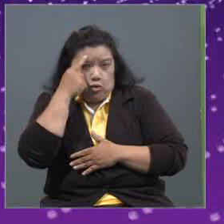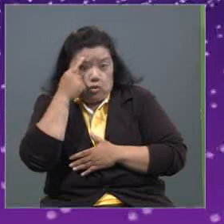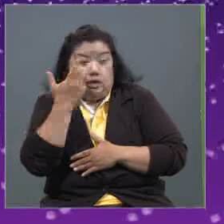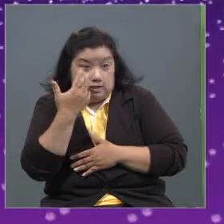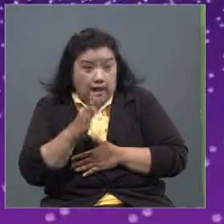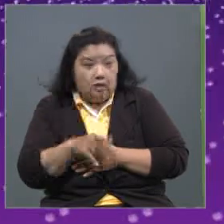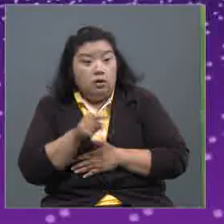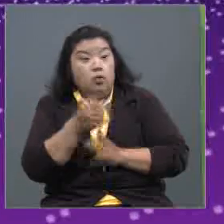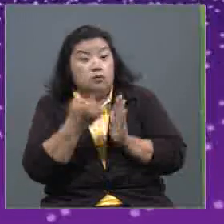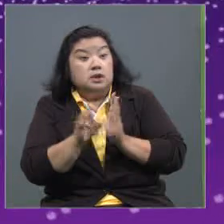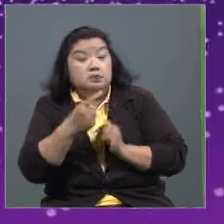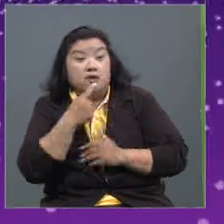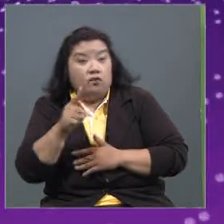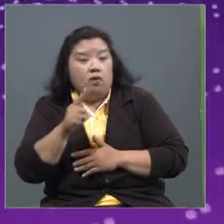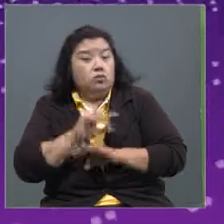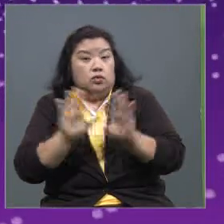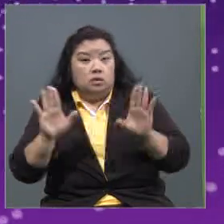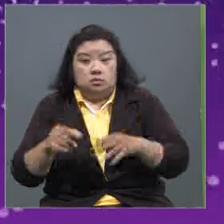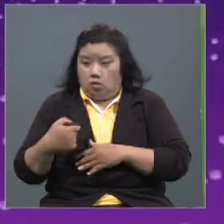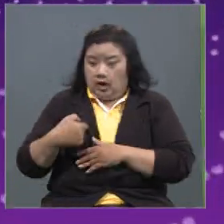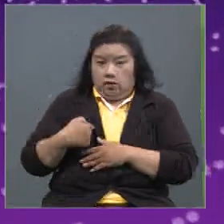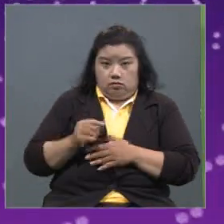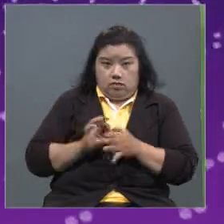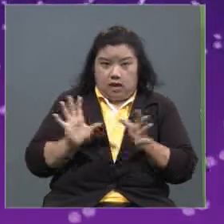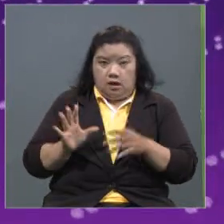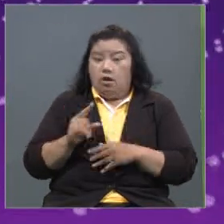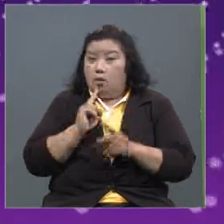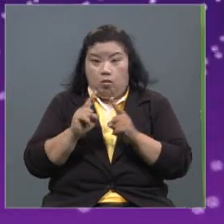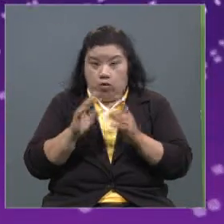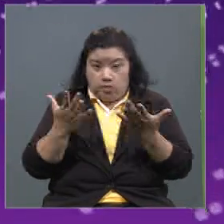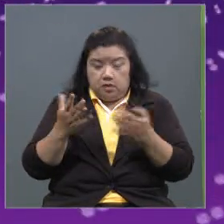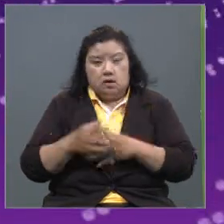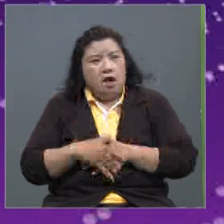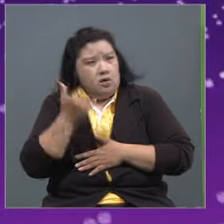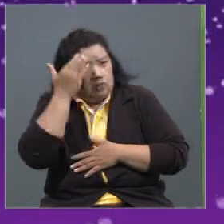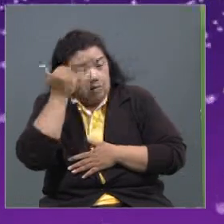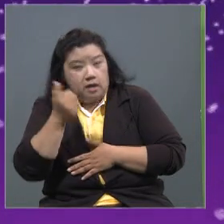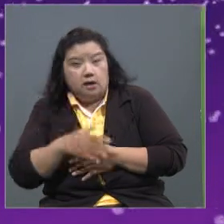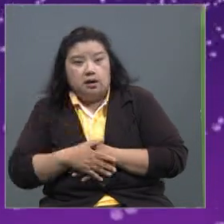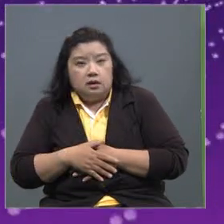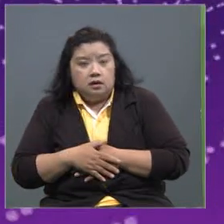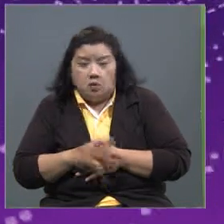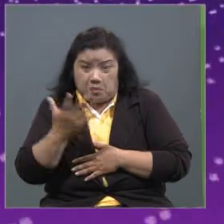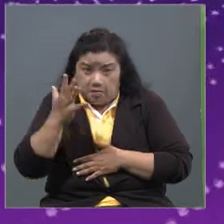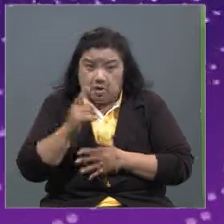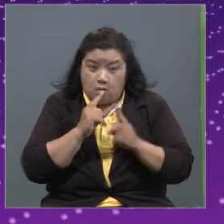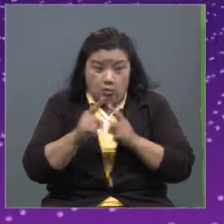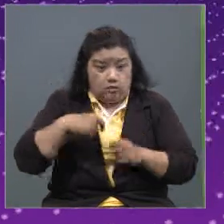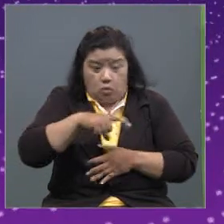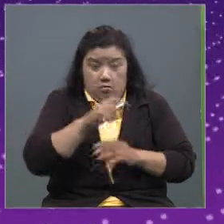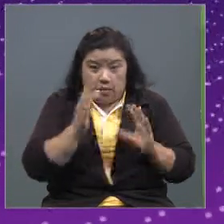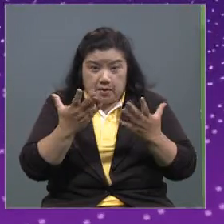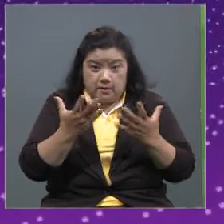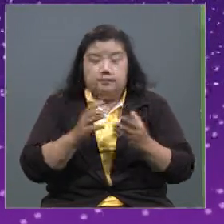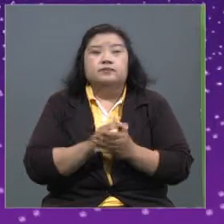าถึงบิ๊กโจ๊กมาถึงไม่ได้คุยกันเรื่องนี ้อ้าวก็นักข่าวถามว่ามันมีดีลนี้จริงไหมพี่โจ๊กบอกไม่มีไม่ได้คุยประเด็นนี้เลย